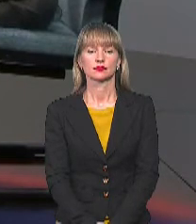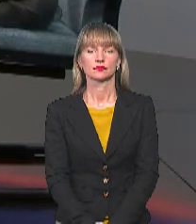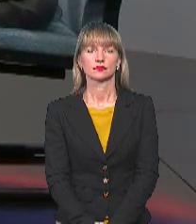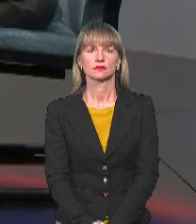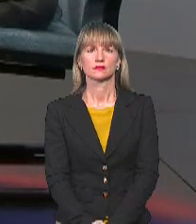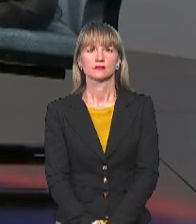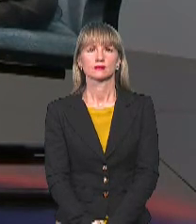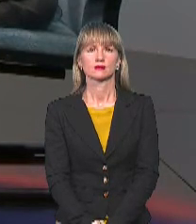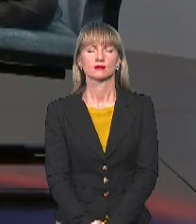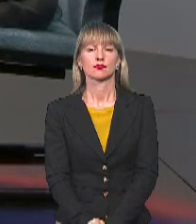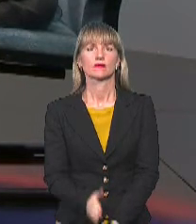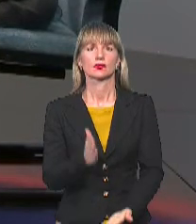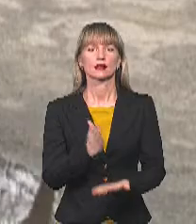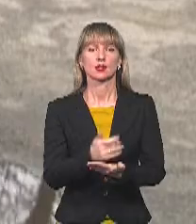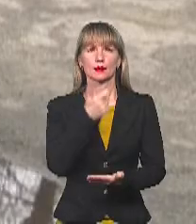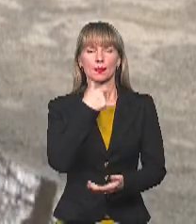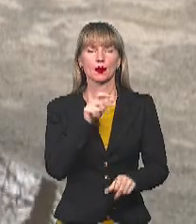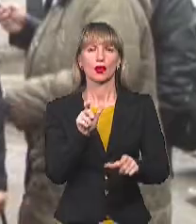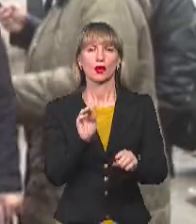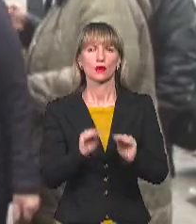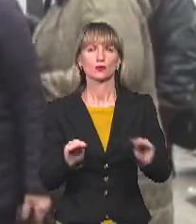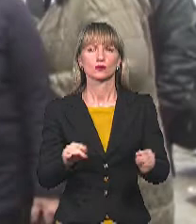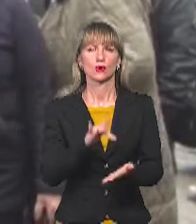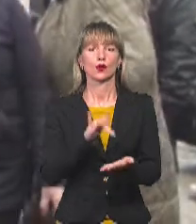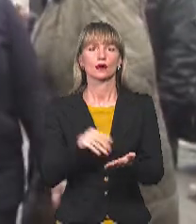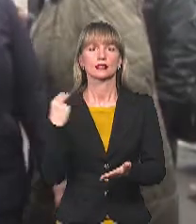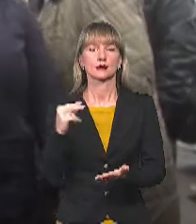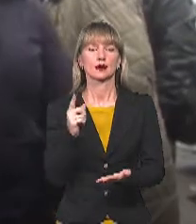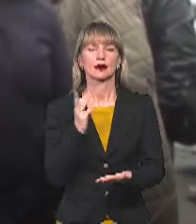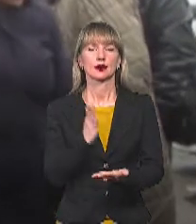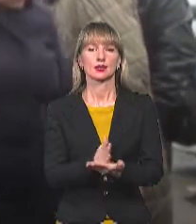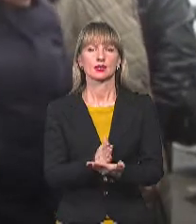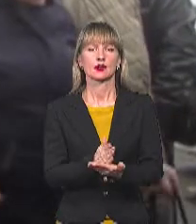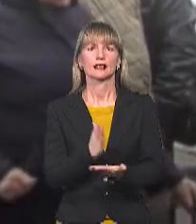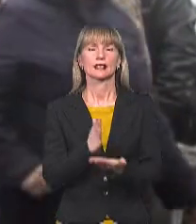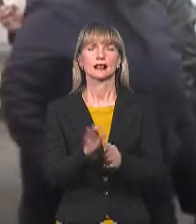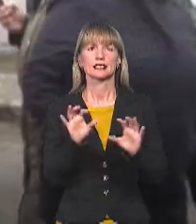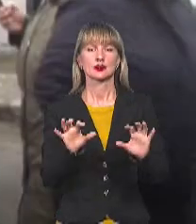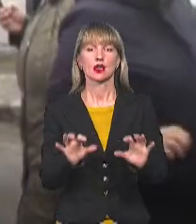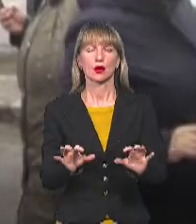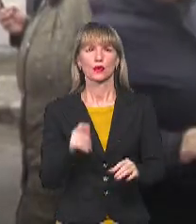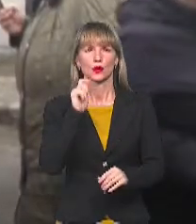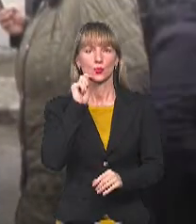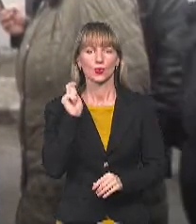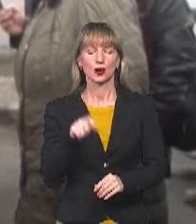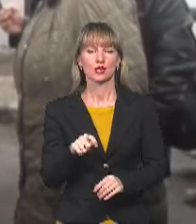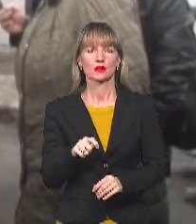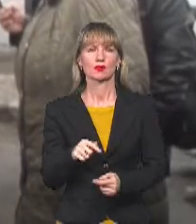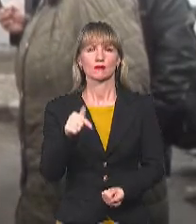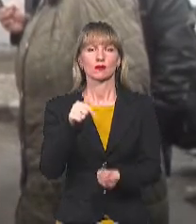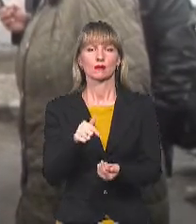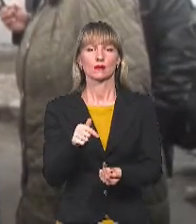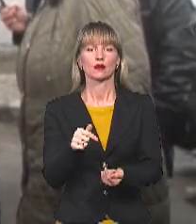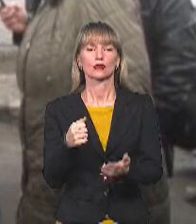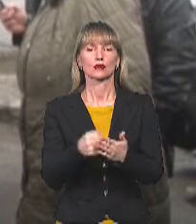Є правила благоустрою міста Запоріжжя, які затверджені, і є також закон благоустрою України. Відповідно до